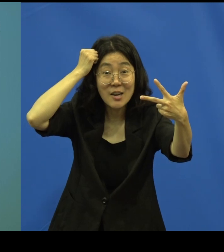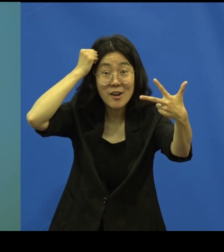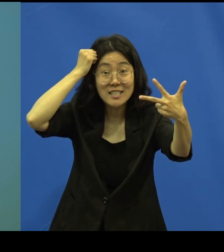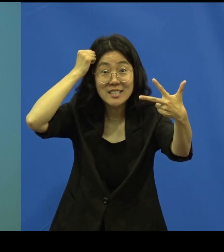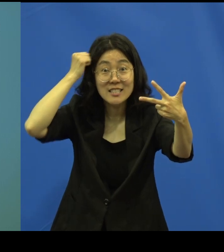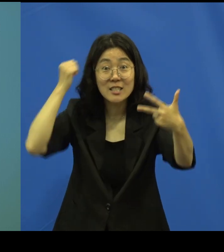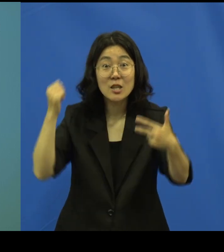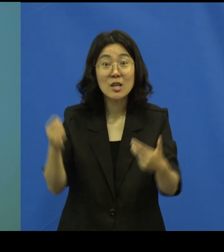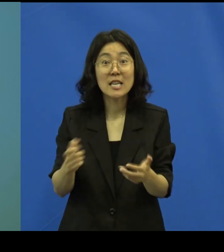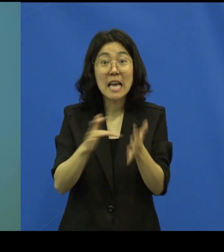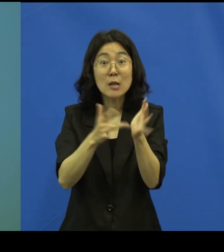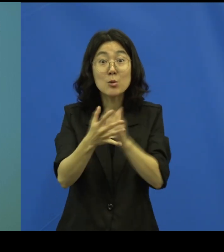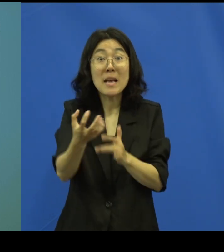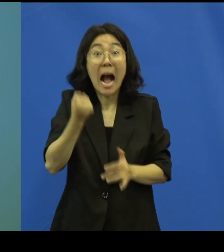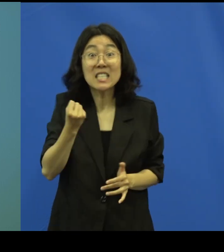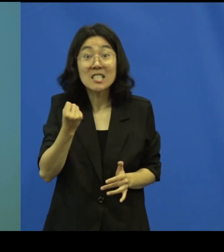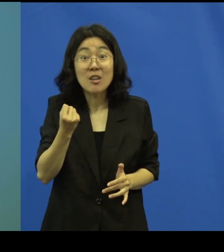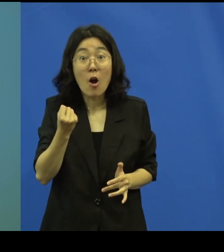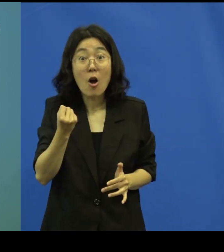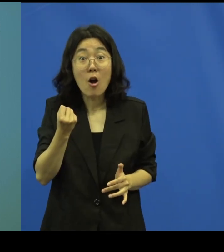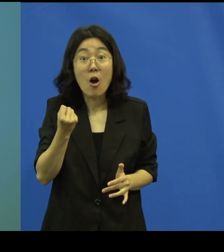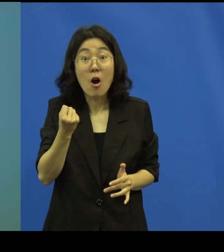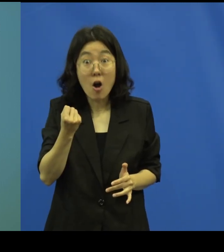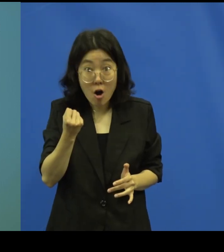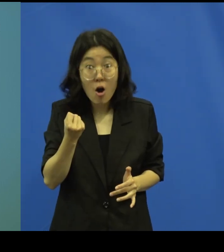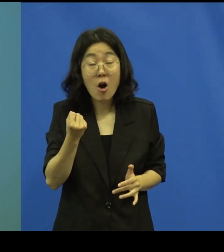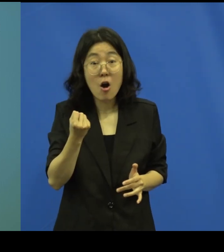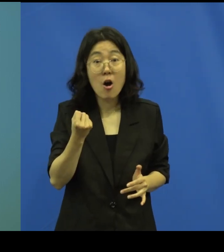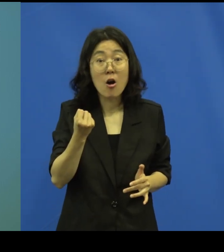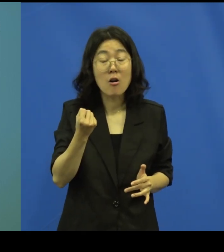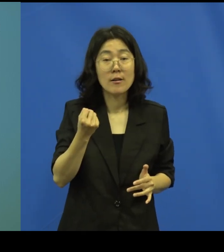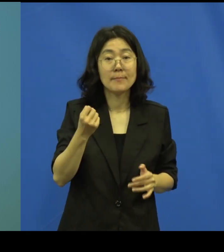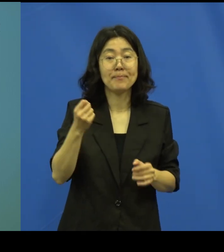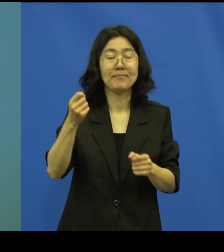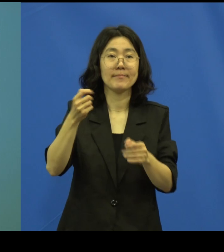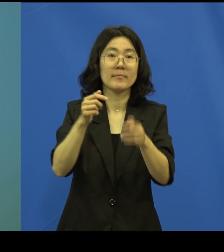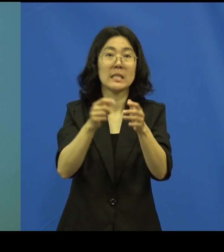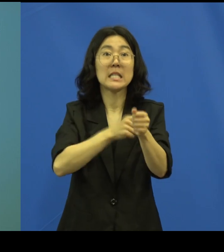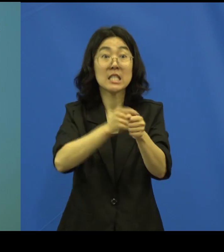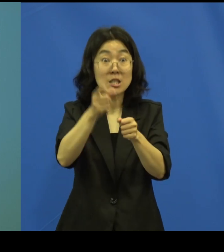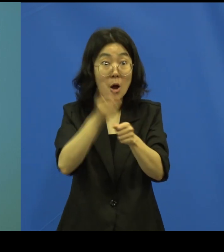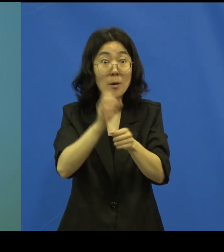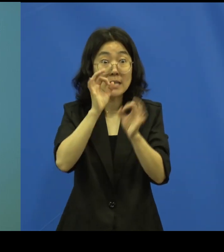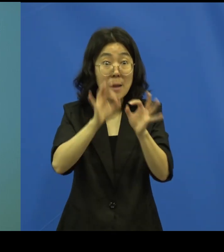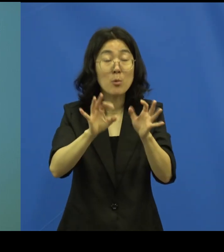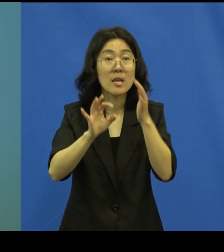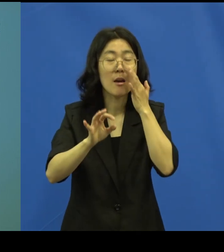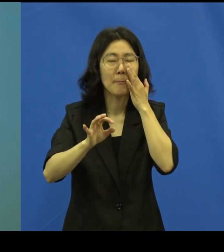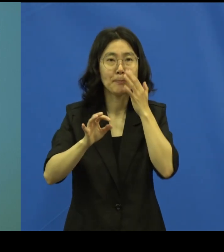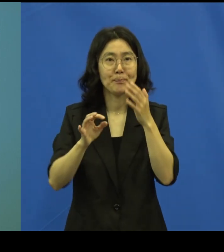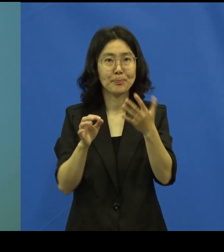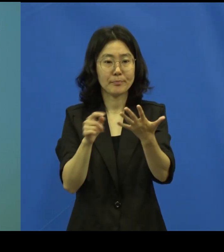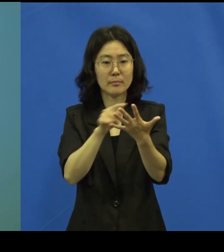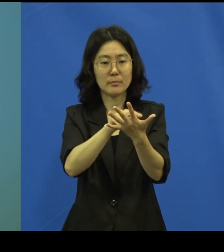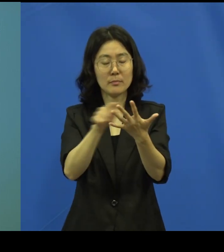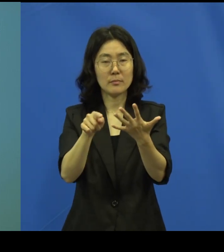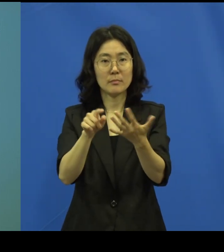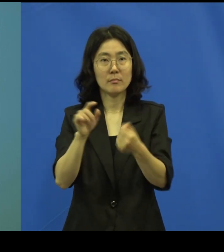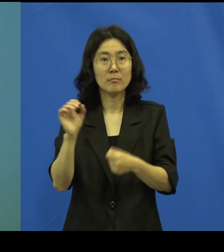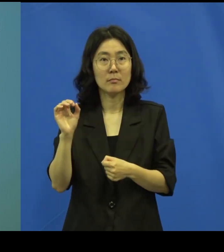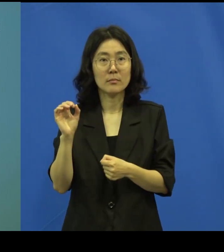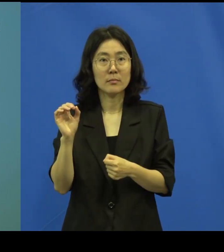자, 여러분, 여기에서 앞에 4가지는 그리스도에게 속한 특성이고 뒤에 3가지는 그리스도에 대한 태도와 연관이